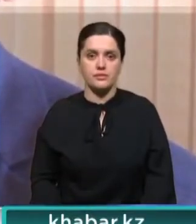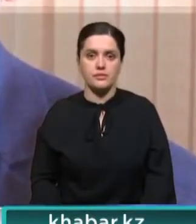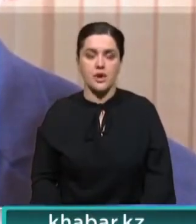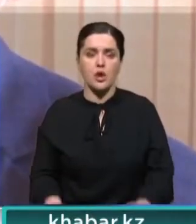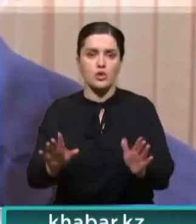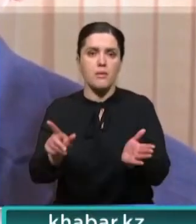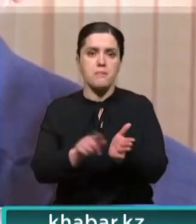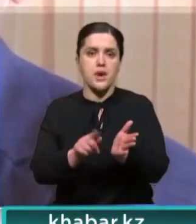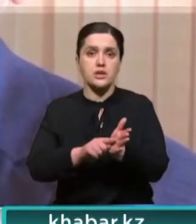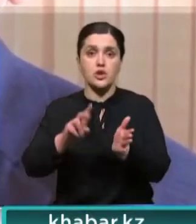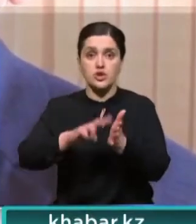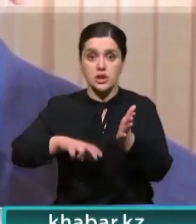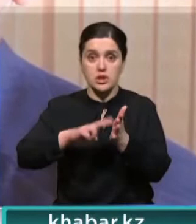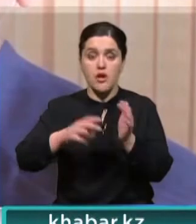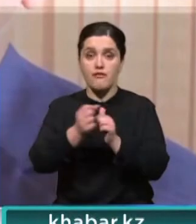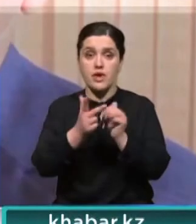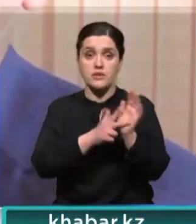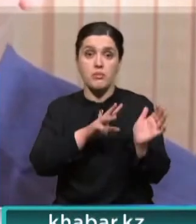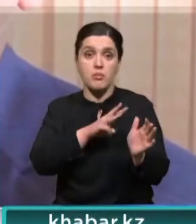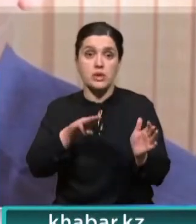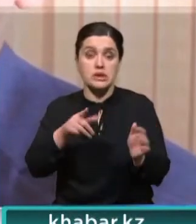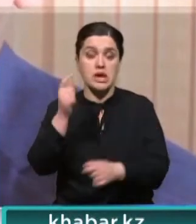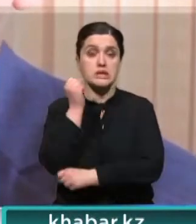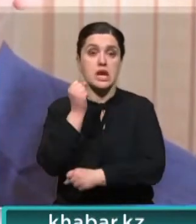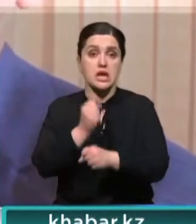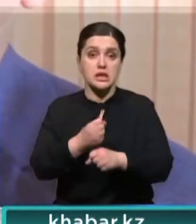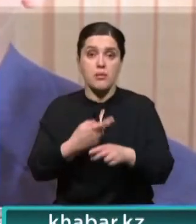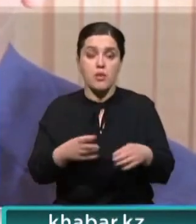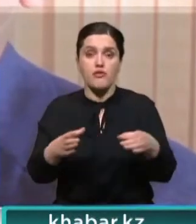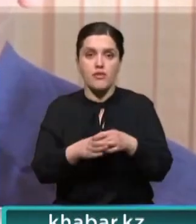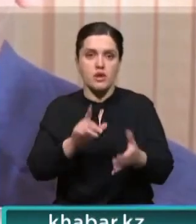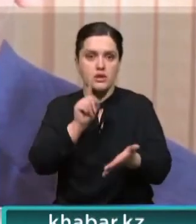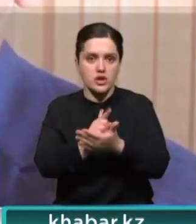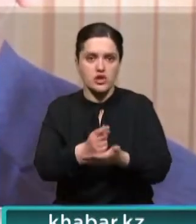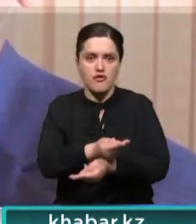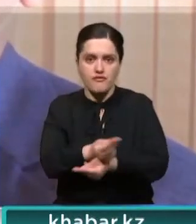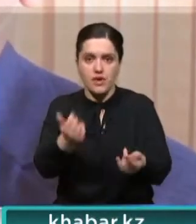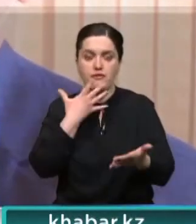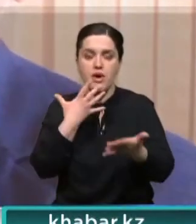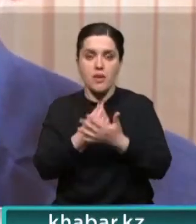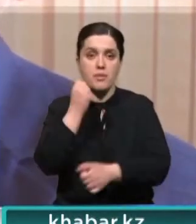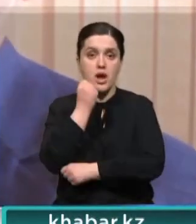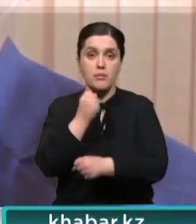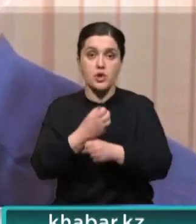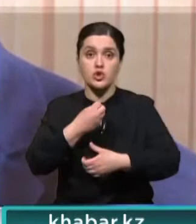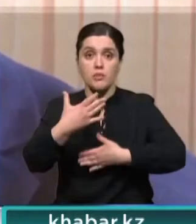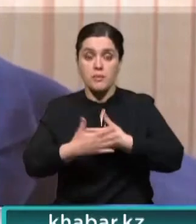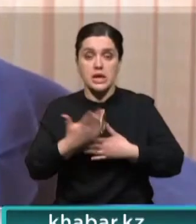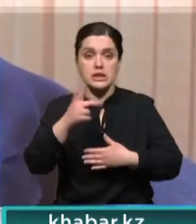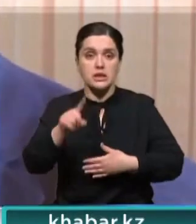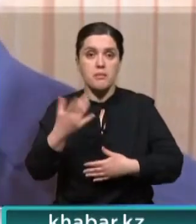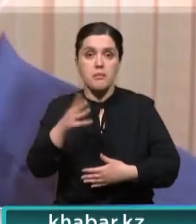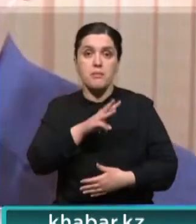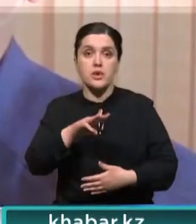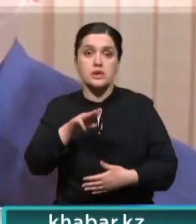Только пенсионных отчислений на 18 миллионов тенге строительная фирма должна перечислить своим работникам. Еще почти 3,5 миллиона